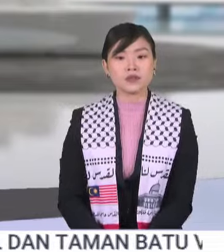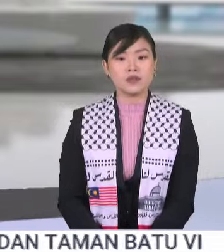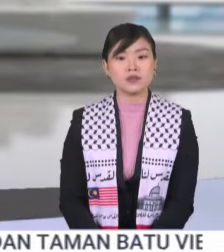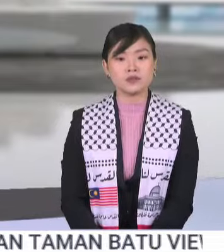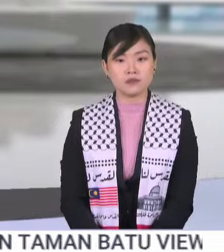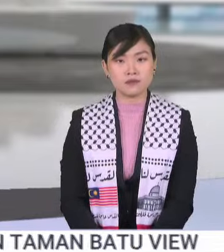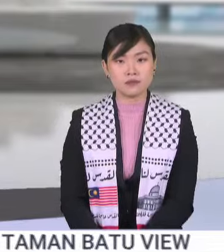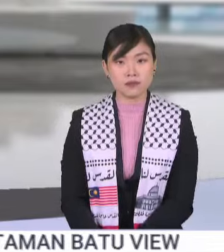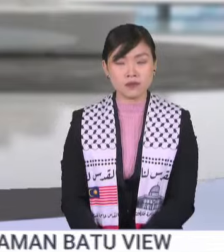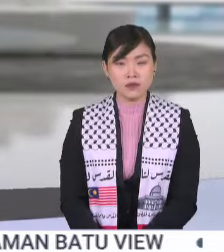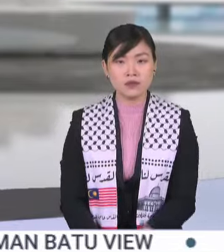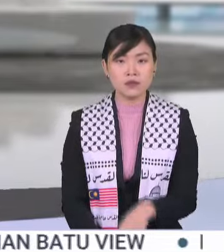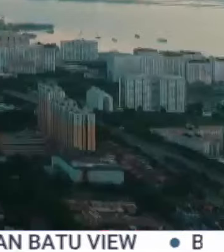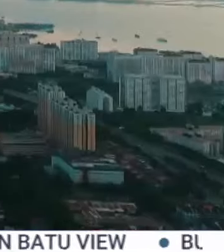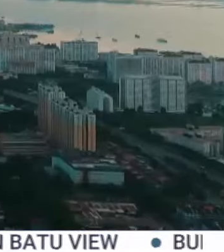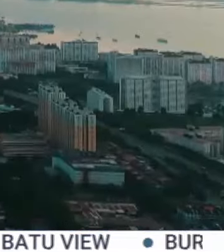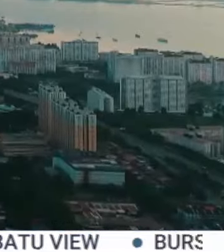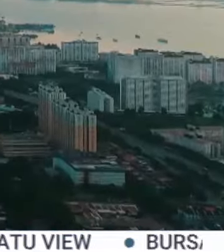penuhi